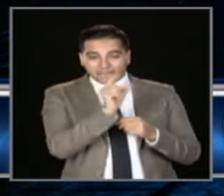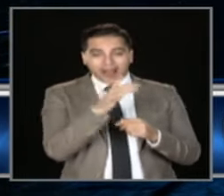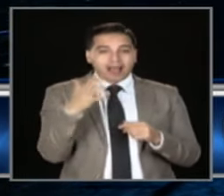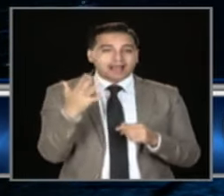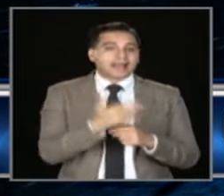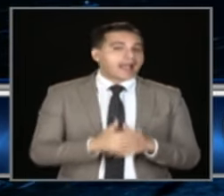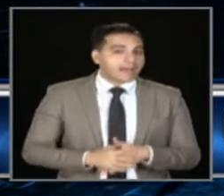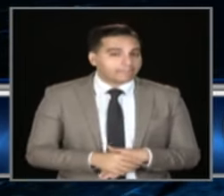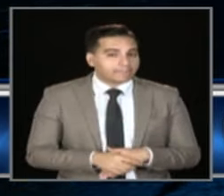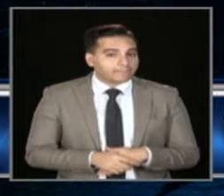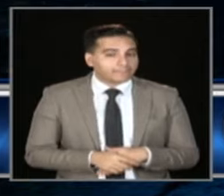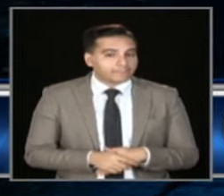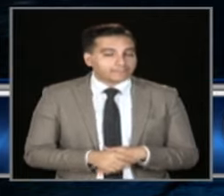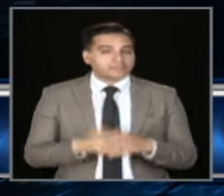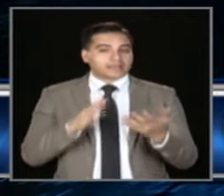حروف